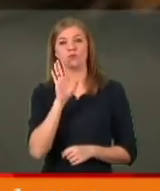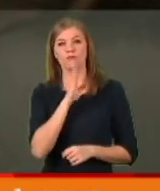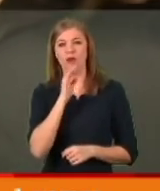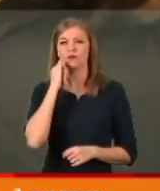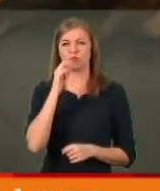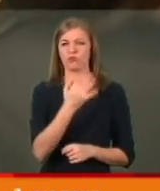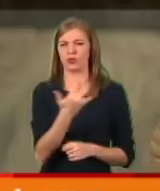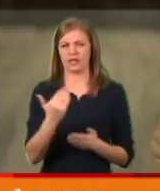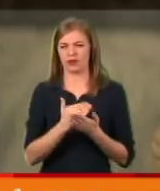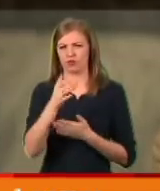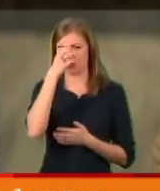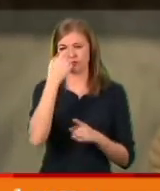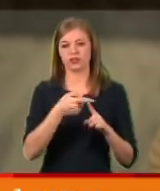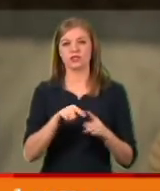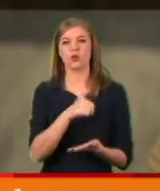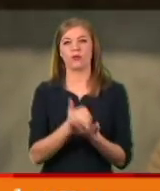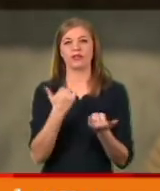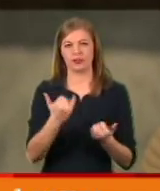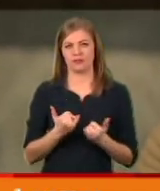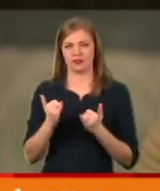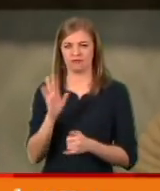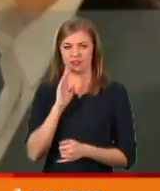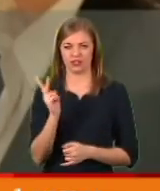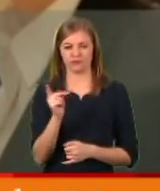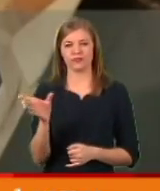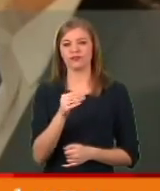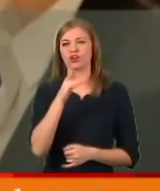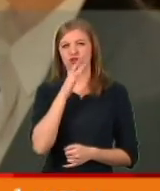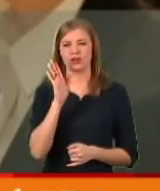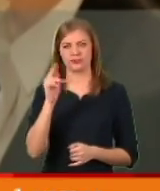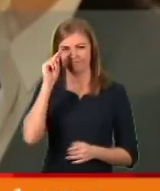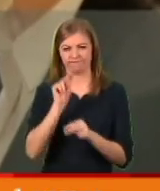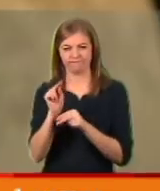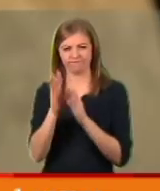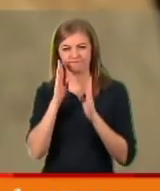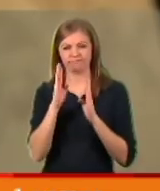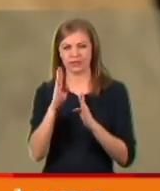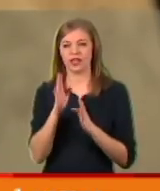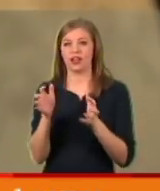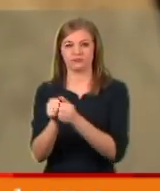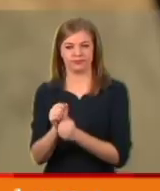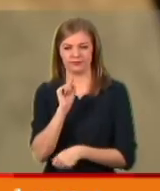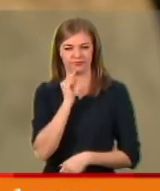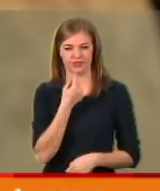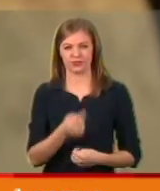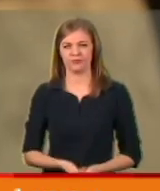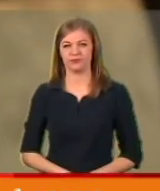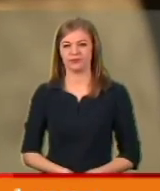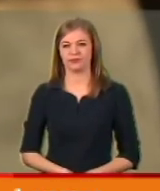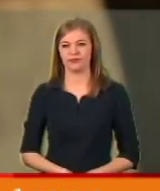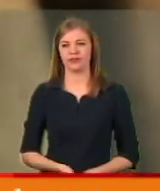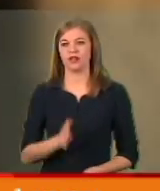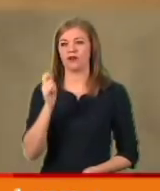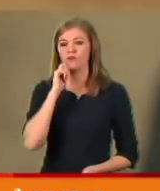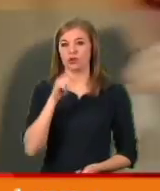кілька вищих освіт. Це головне тепер і для дівчат. Вони весь час у репетиторів. Заскочити їх важко. Без